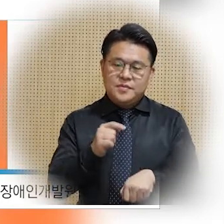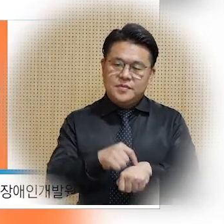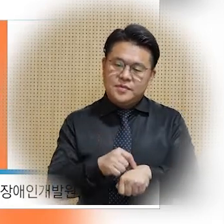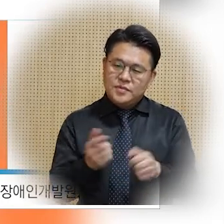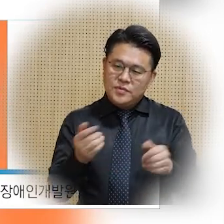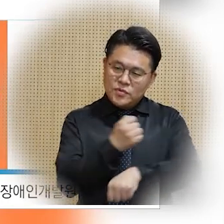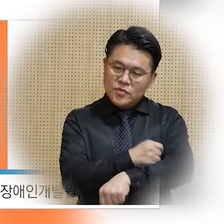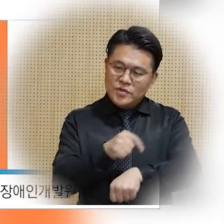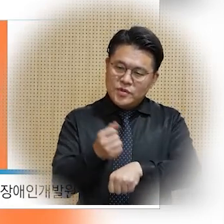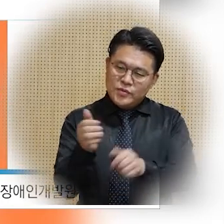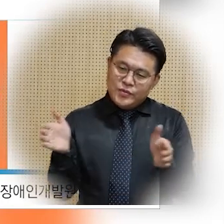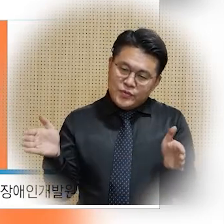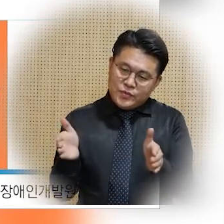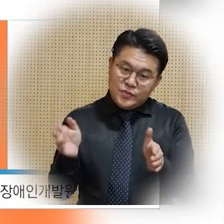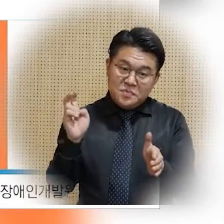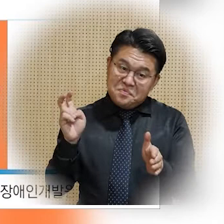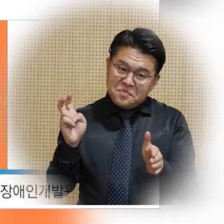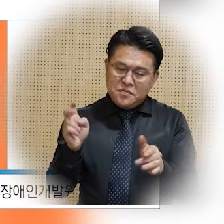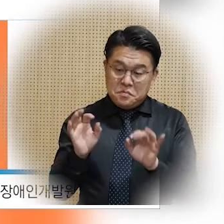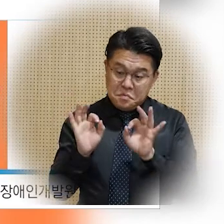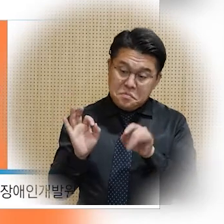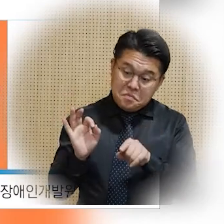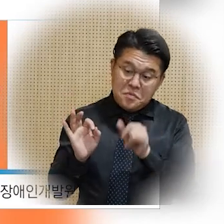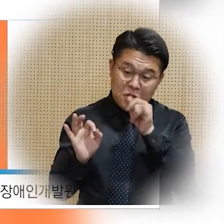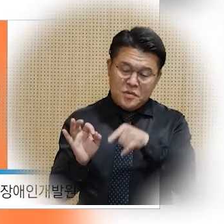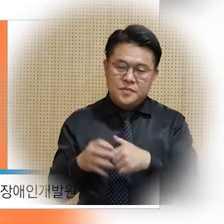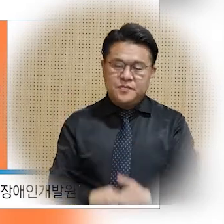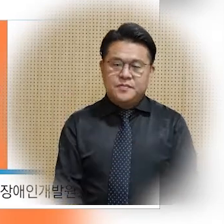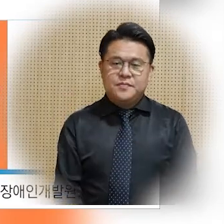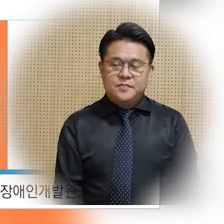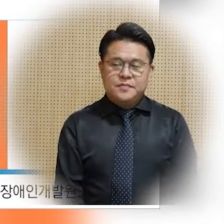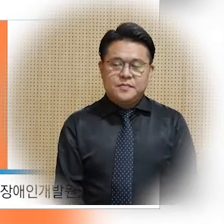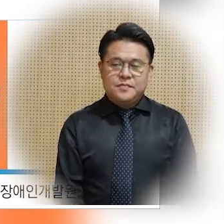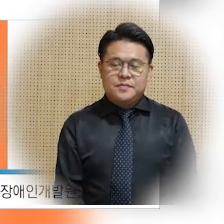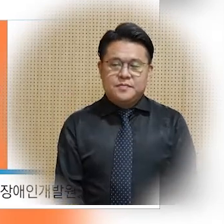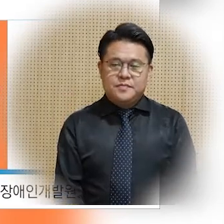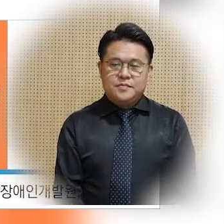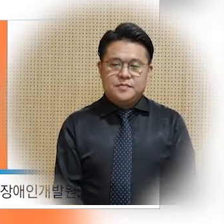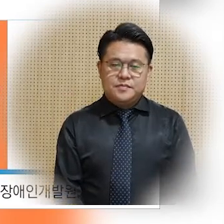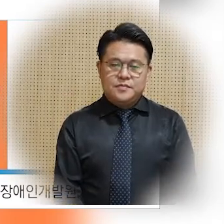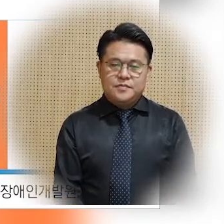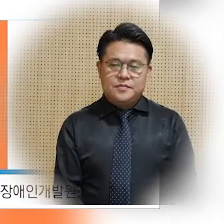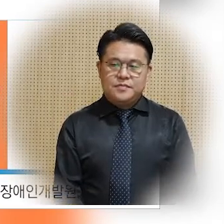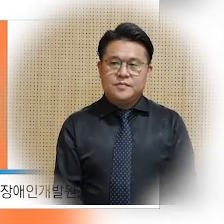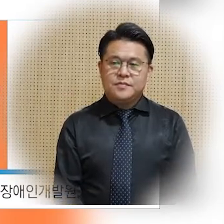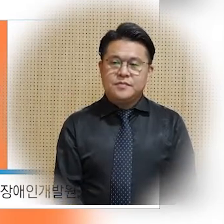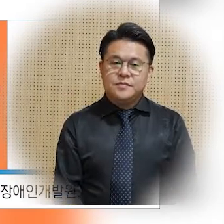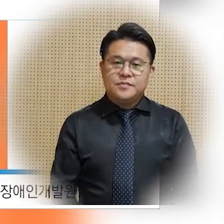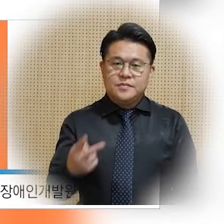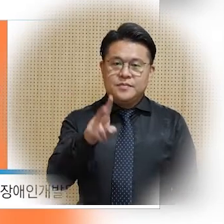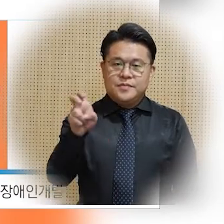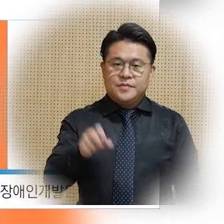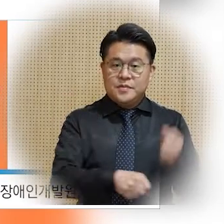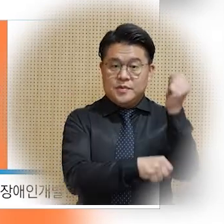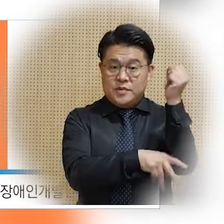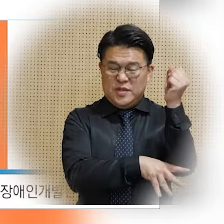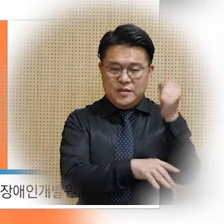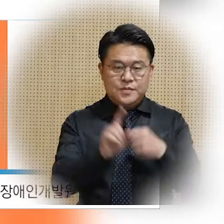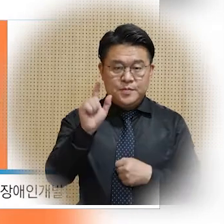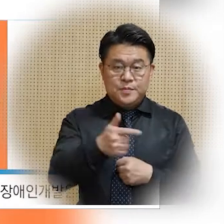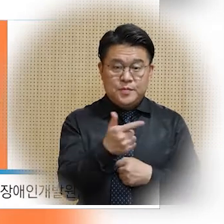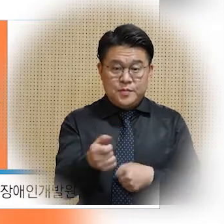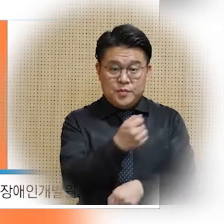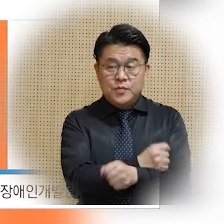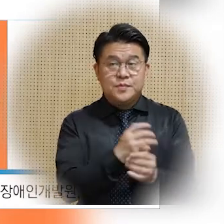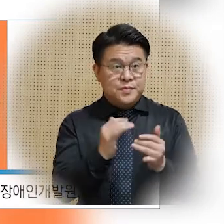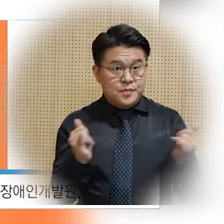짧게 근무하는 거를 이제 보여줄 수 있습니다. 자, 그래서 일단 2020년 기준으로는 뭐 전일제